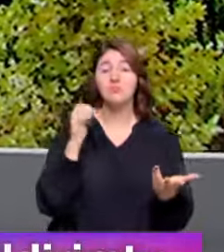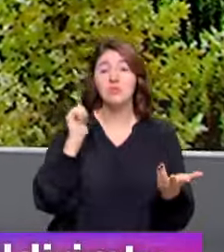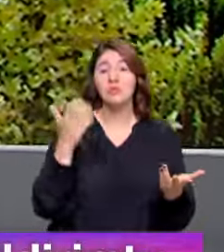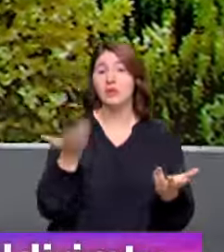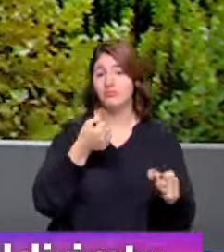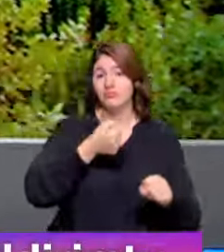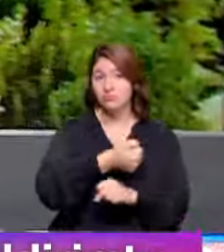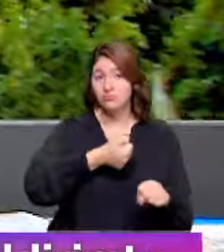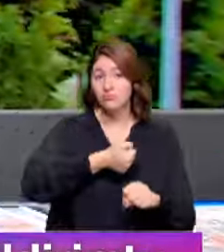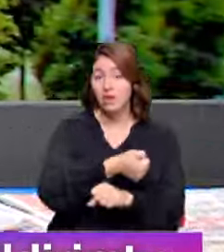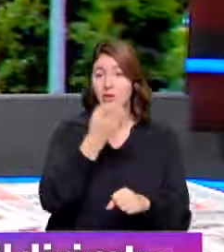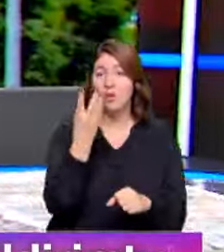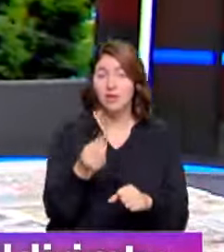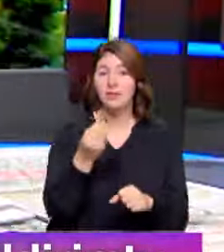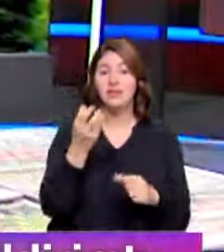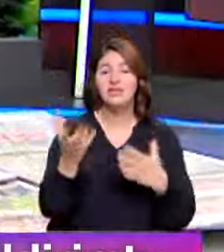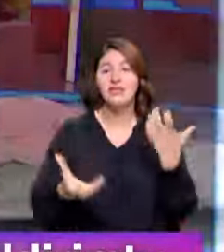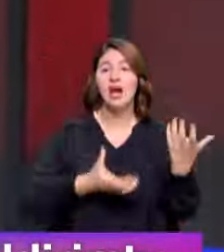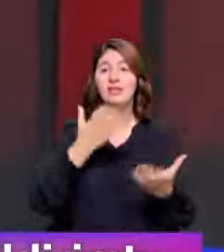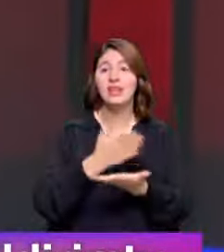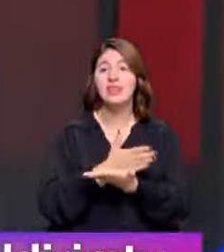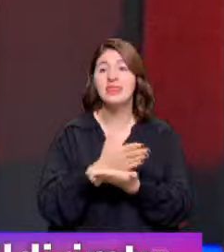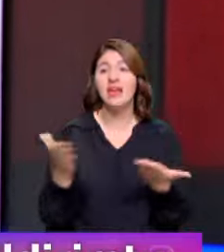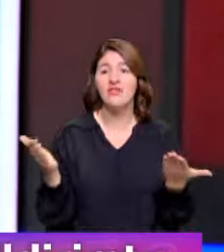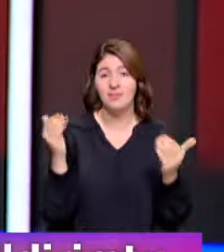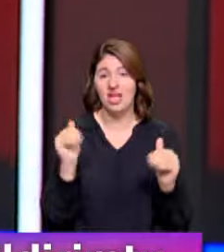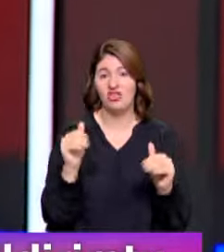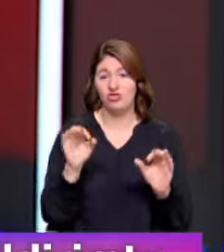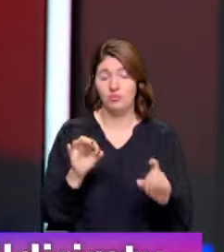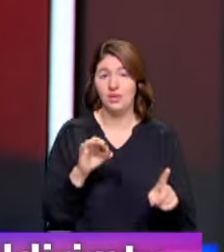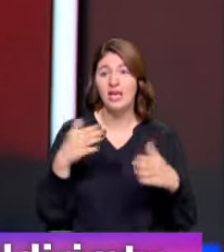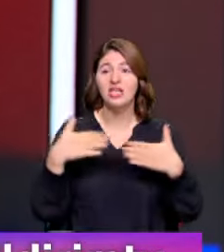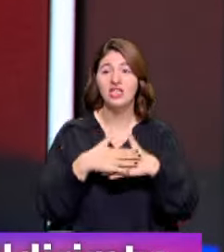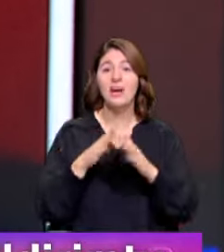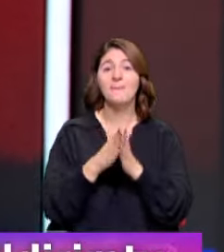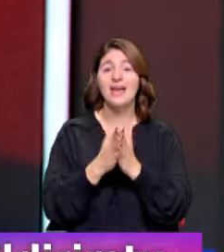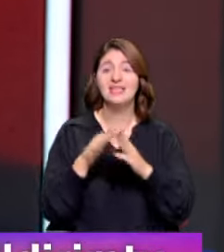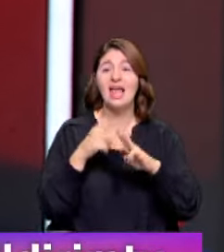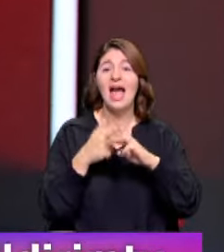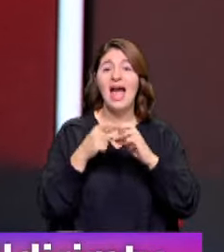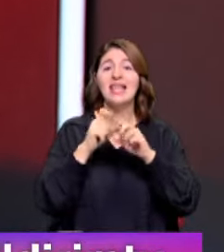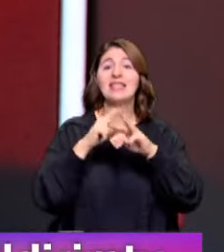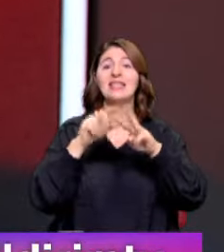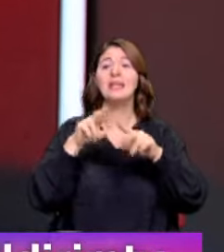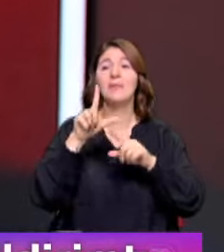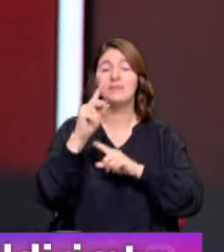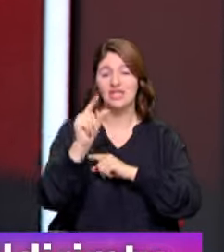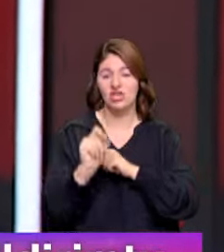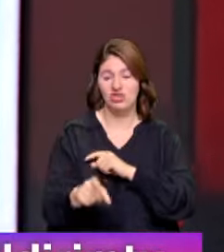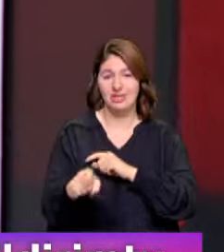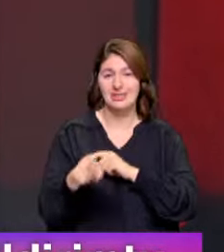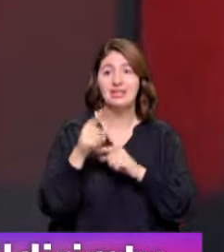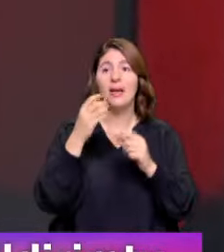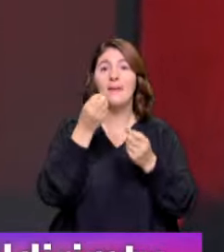günlerdir mücadele ettiğimiz yangınların devamına geleceğiz. Gece Mersin'in Erdemli ilçesinde meyve bahçesini